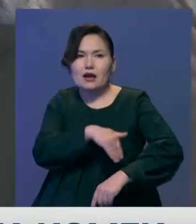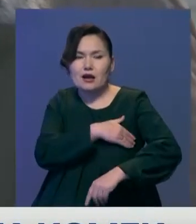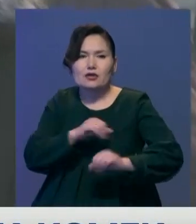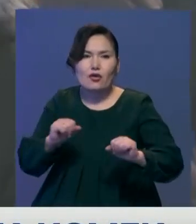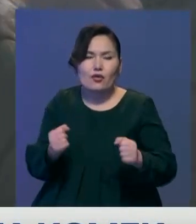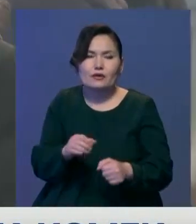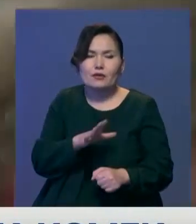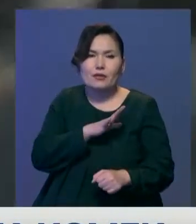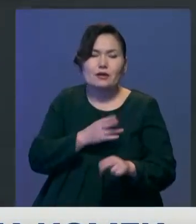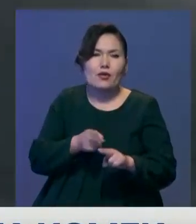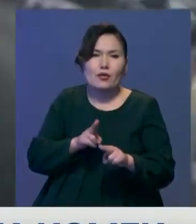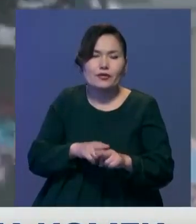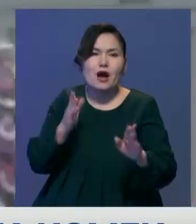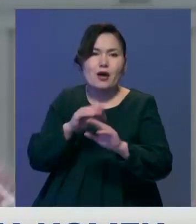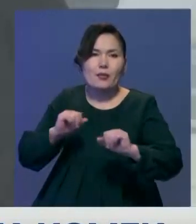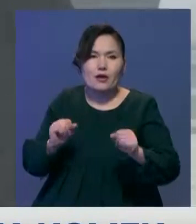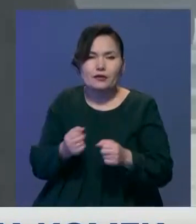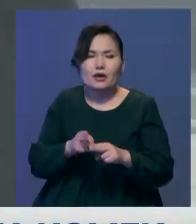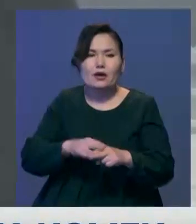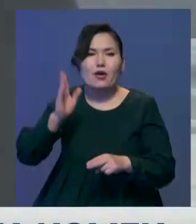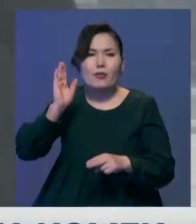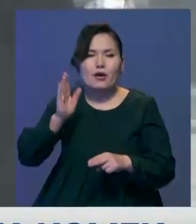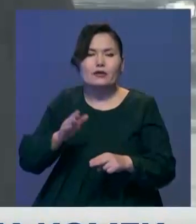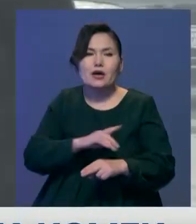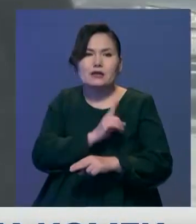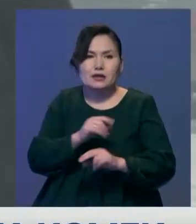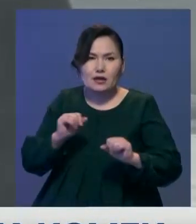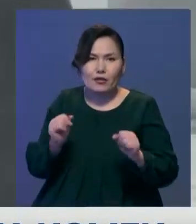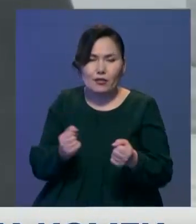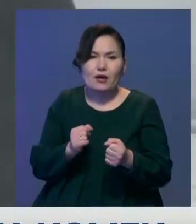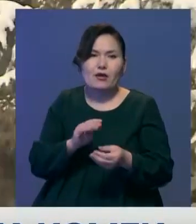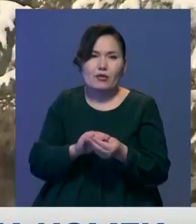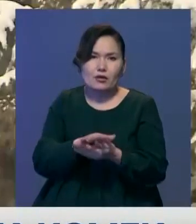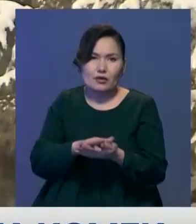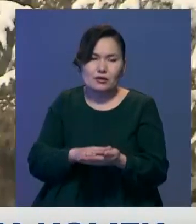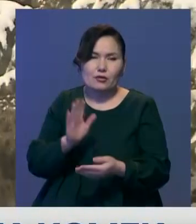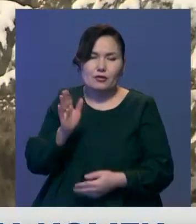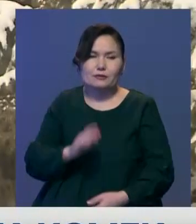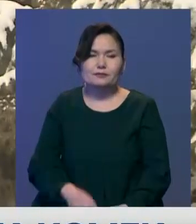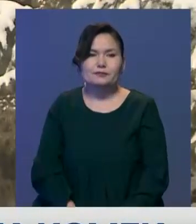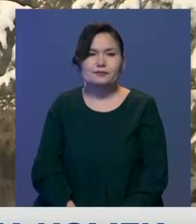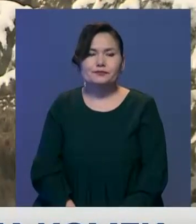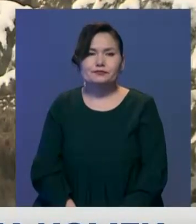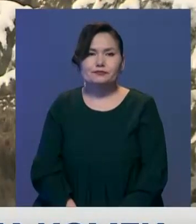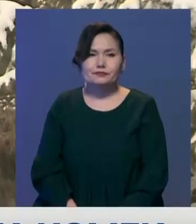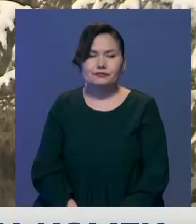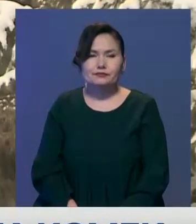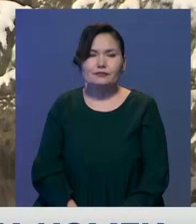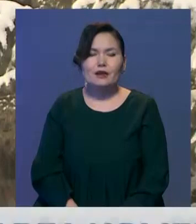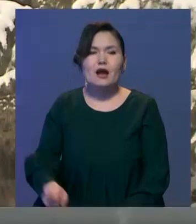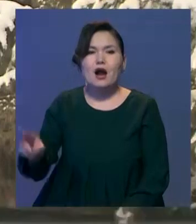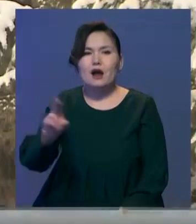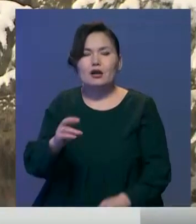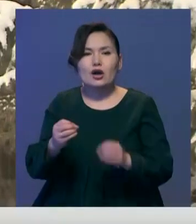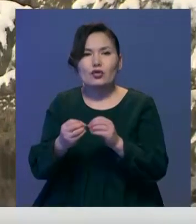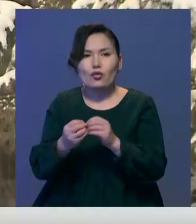төмендеп тұр. Сібірден келген антициклонның әсерінен алдыңғы күндері аяздың беті қайтады дейді синоптиктер. под влиянием, опять же, сибирского антициклона. Қаңтардың